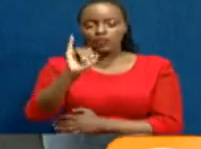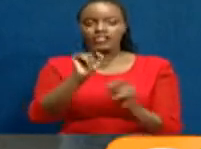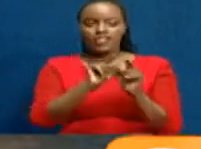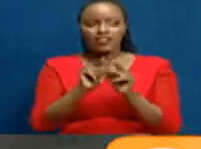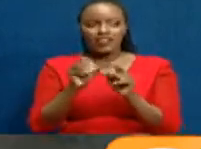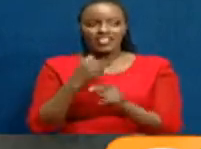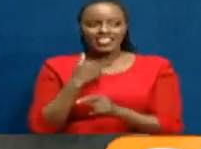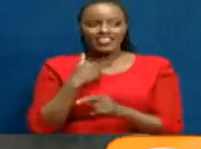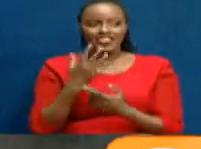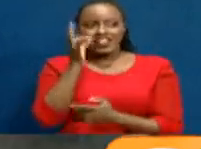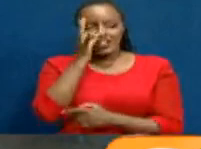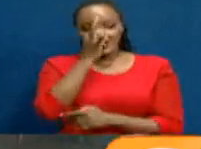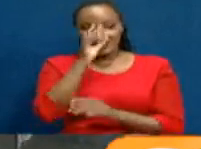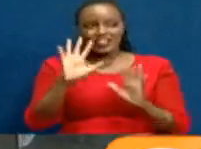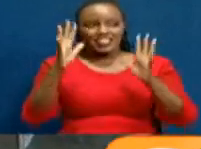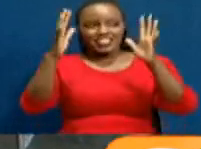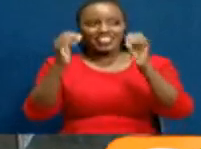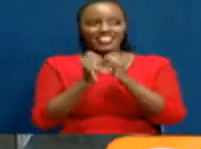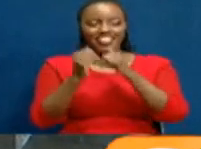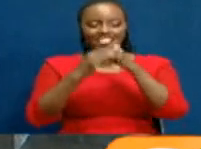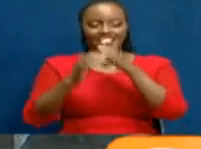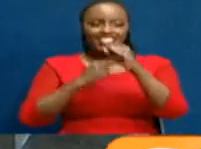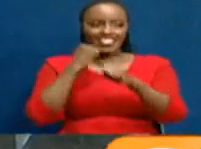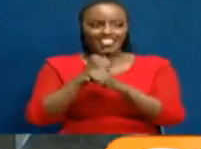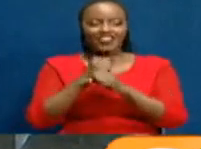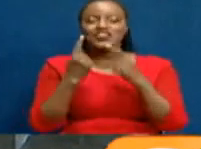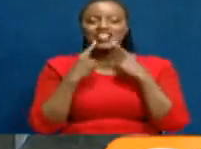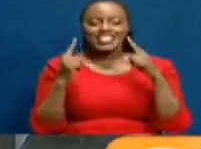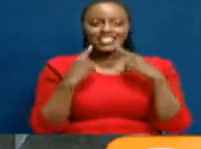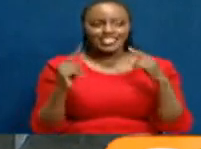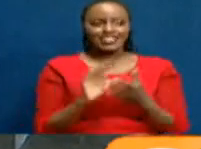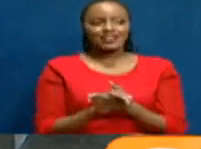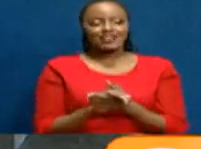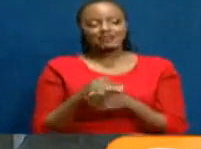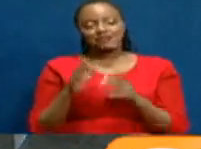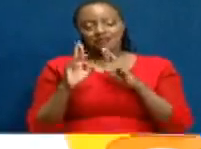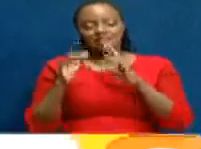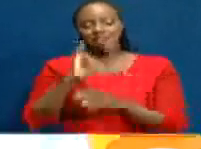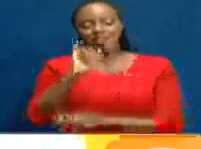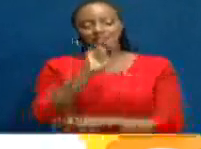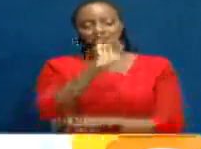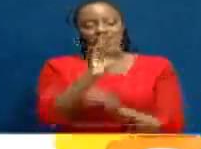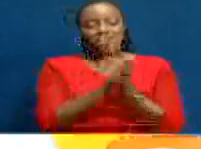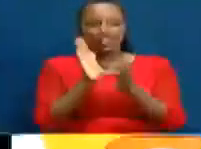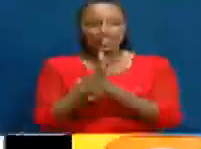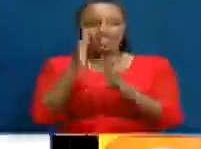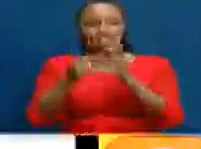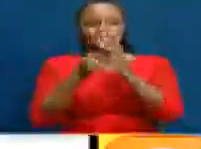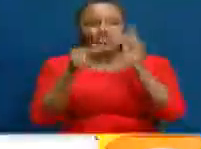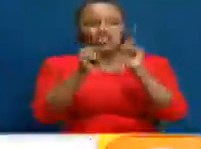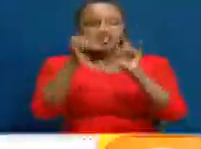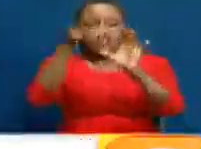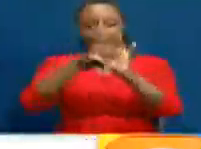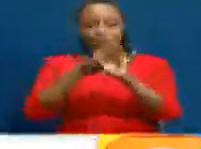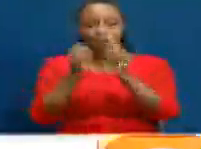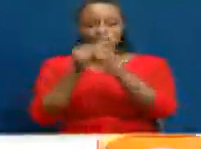sikosea huko Nyeri katika kuadhimisha miaka 19 ya utangazaji. Na watangazaji wa Inooro FM pamoja na waimbanji tajika wakishirikiana